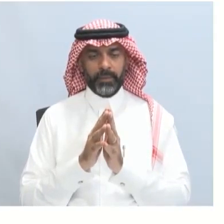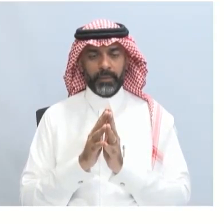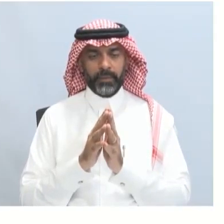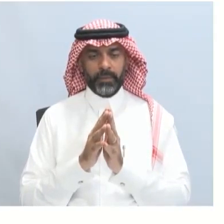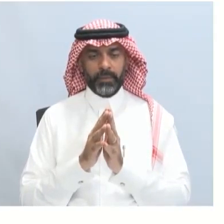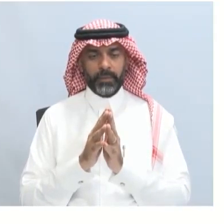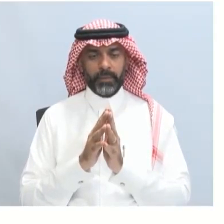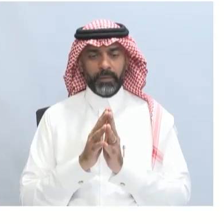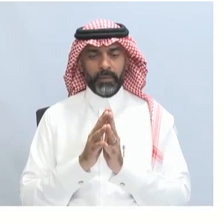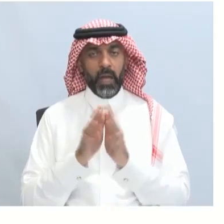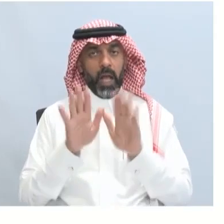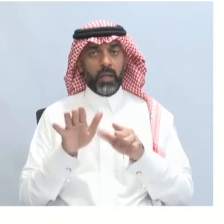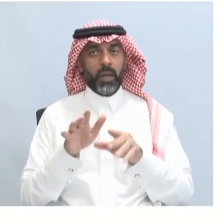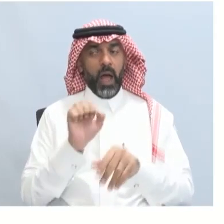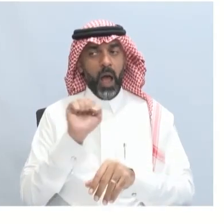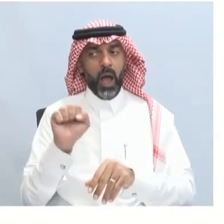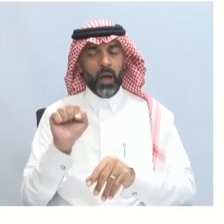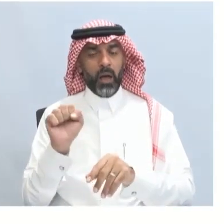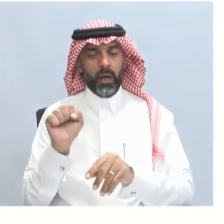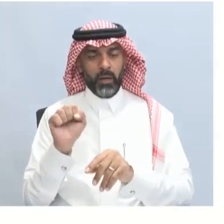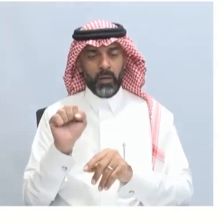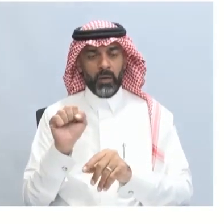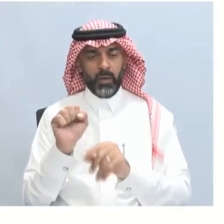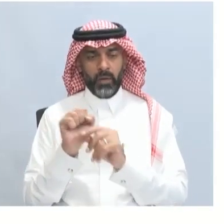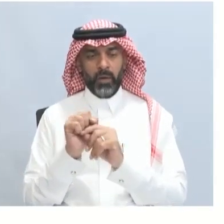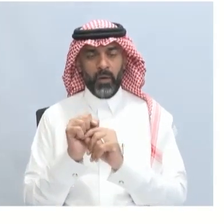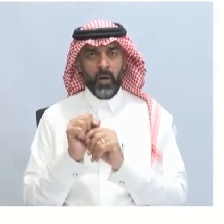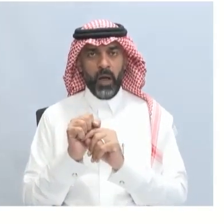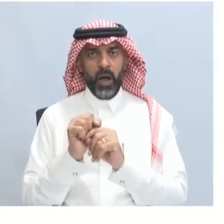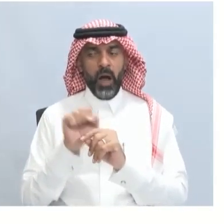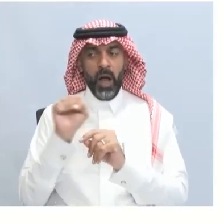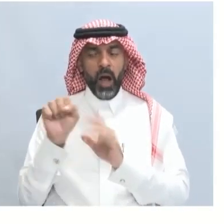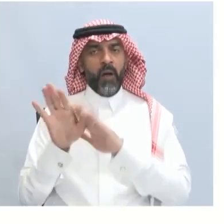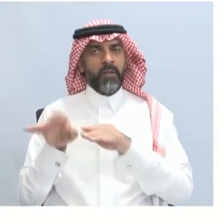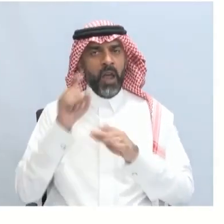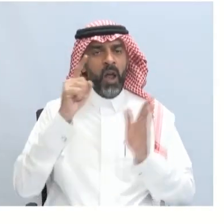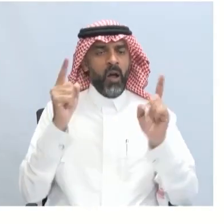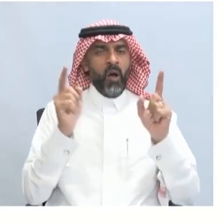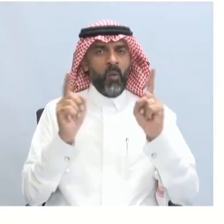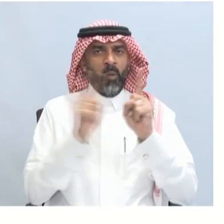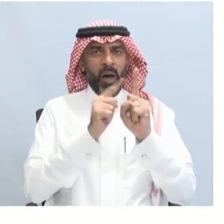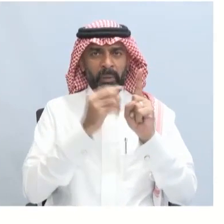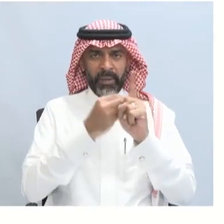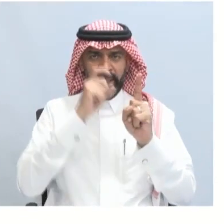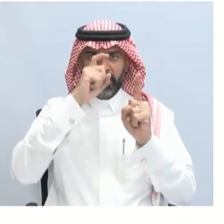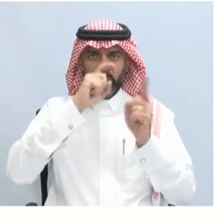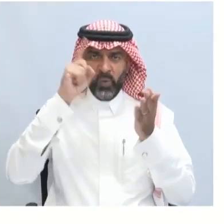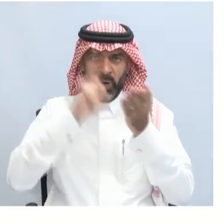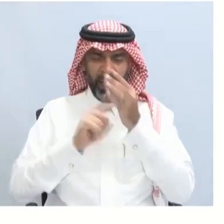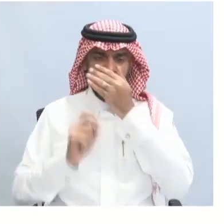الاشخاص فالحق يفترض الحق هذا يفترض وجود الاشخاص من